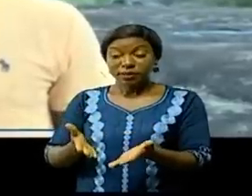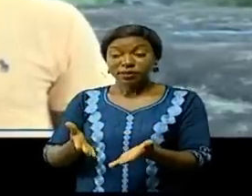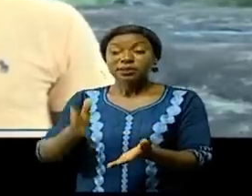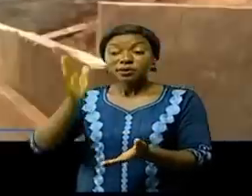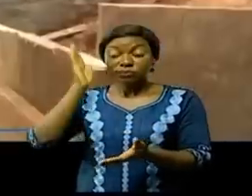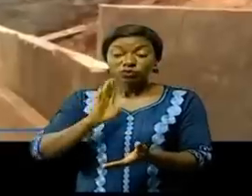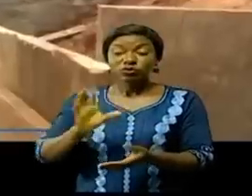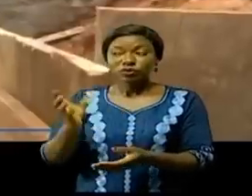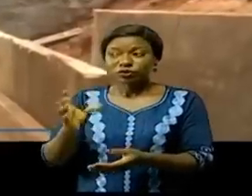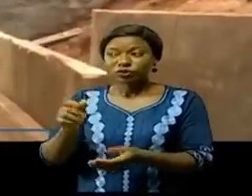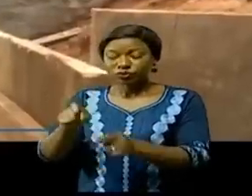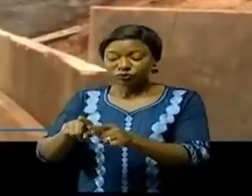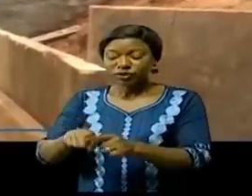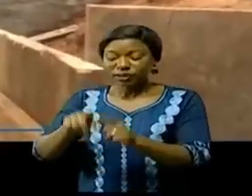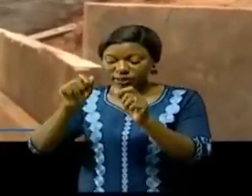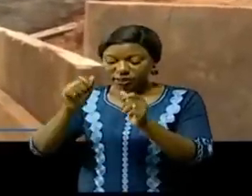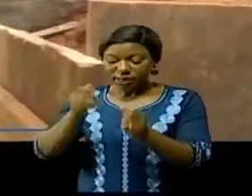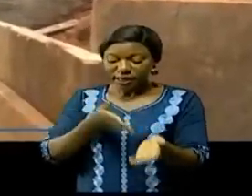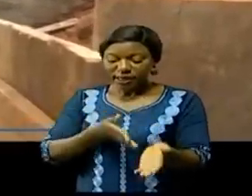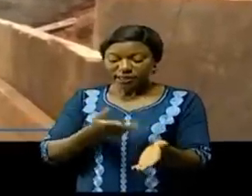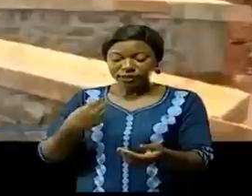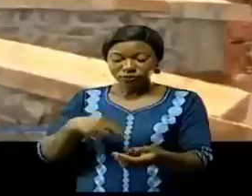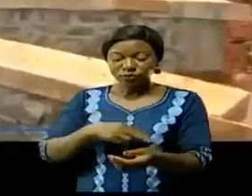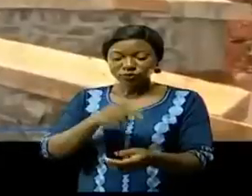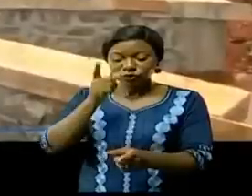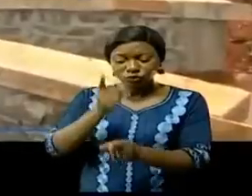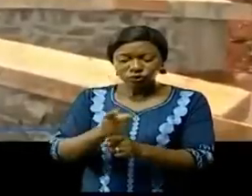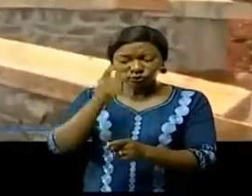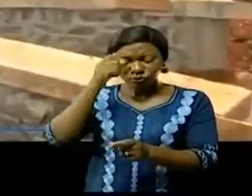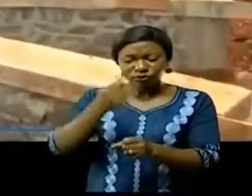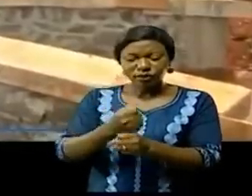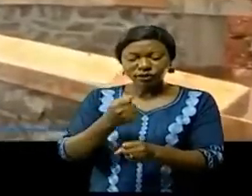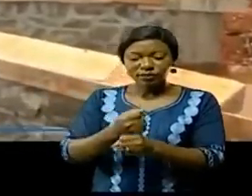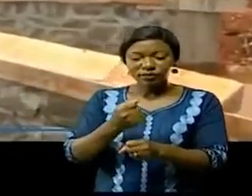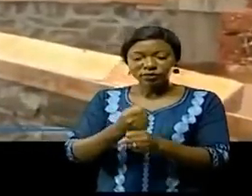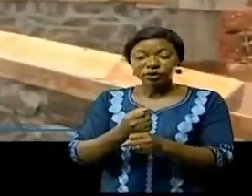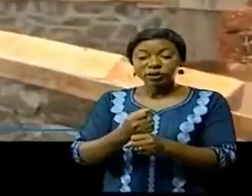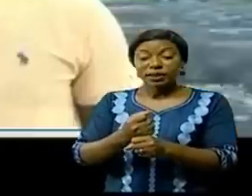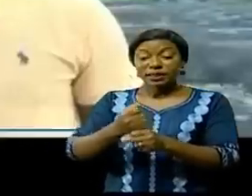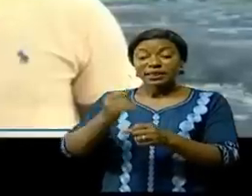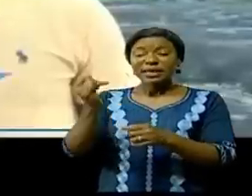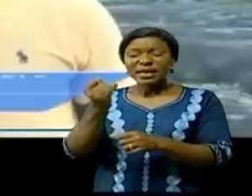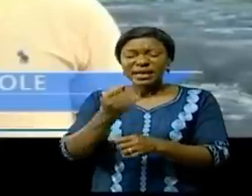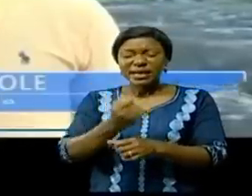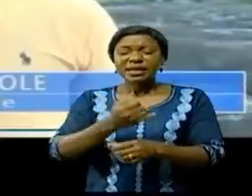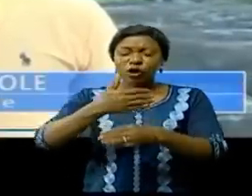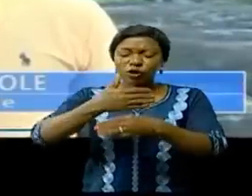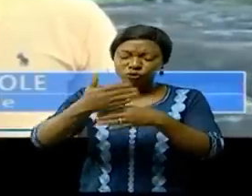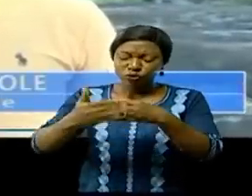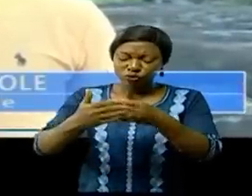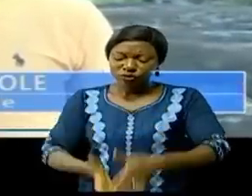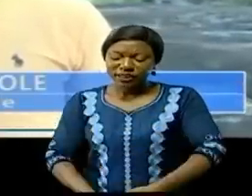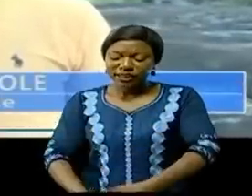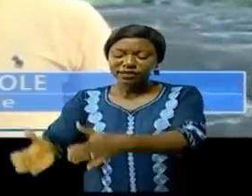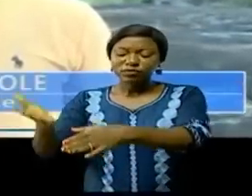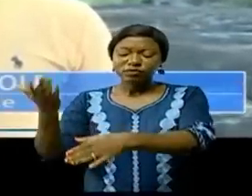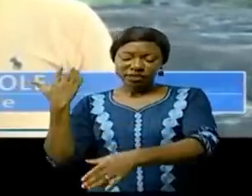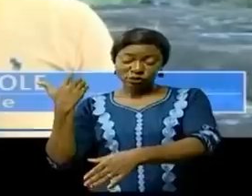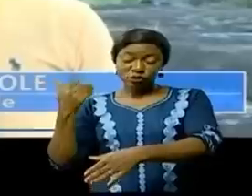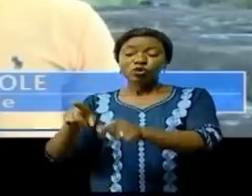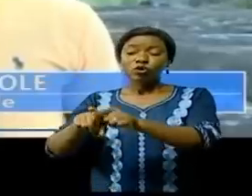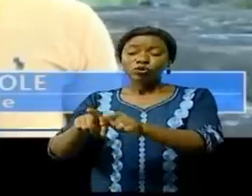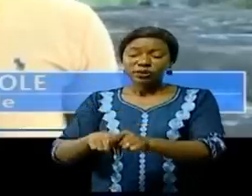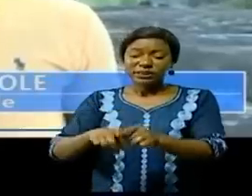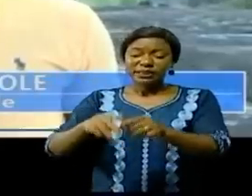roche qui peut nous aider à faire du travail. Justement pour les travaux des ouvrages d'art. la construction des caniveaux, des collecteurs, des